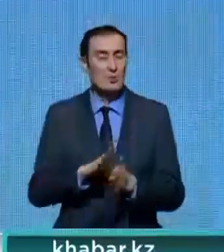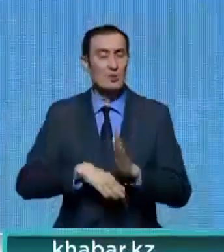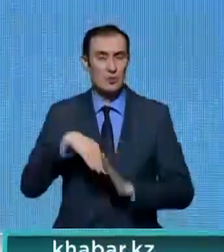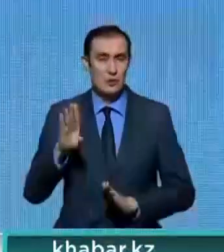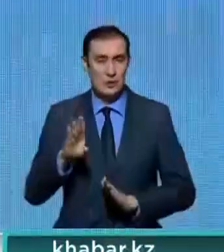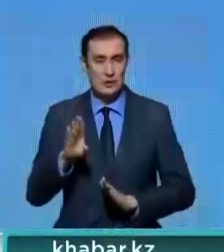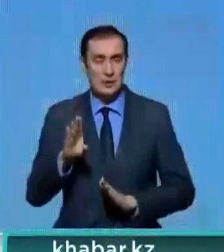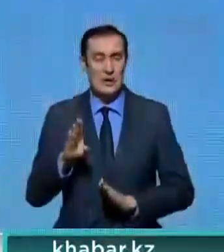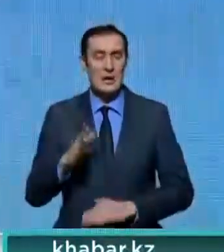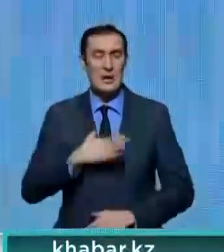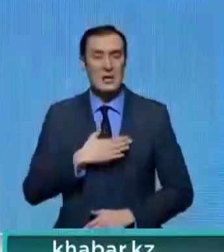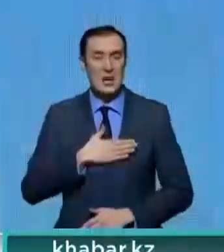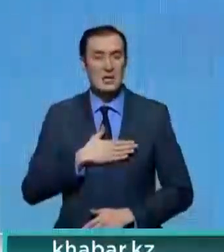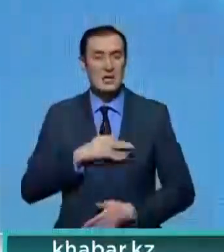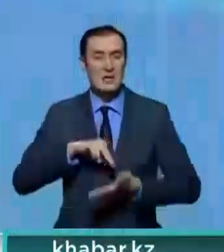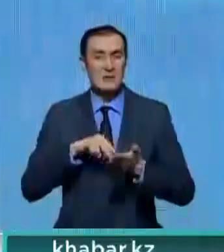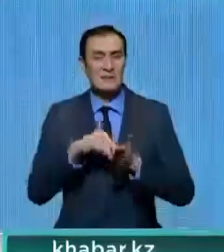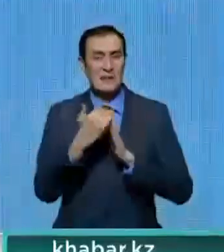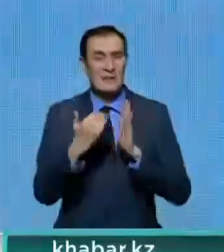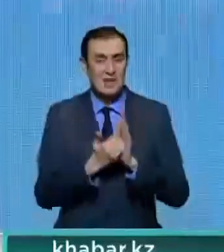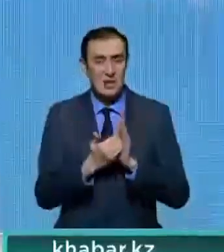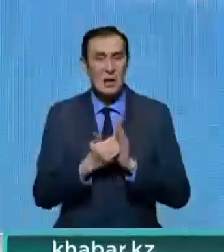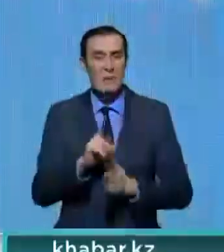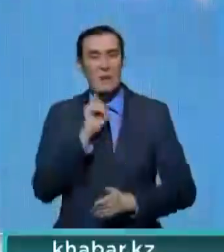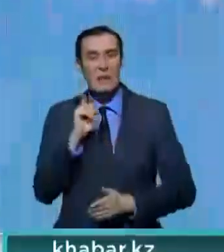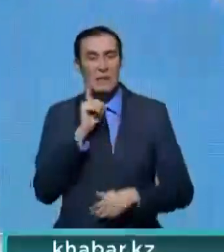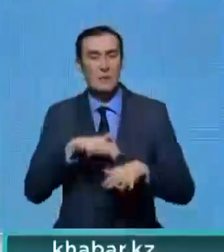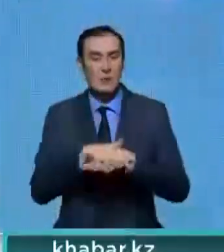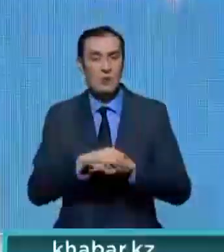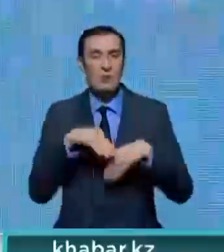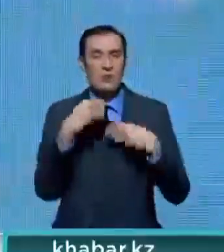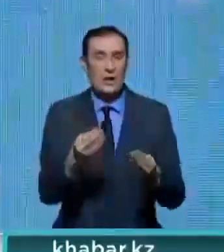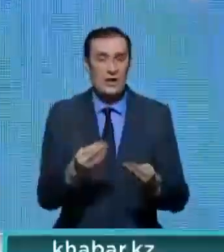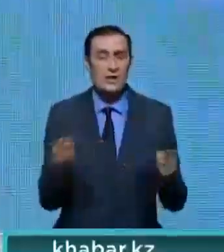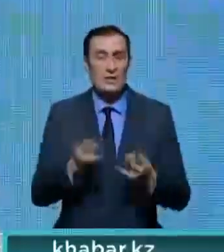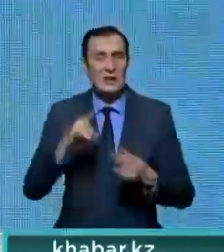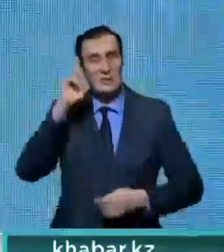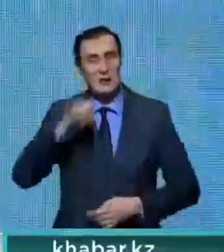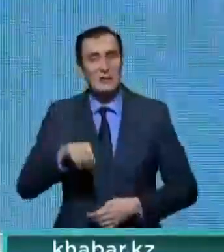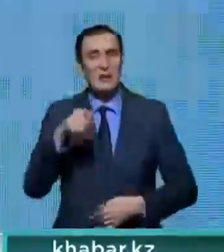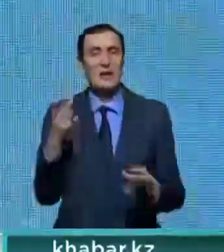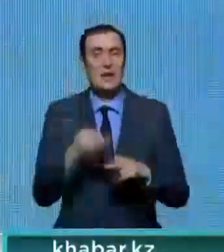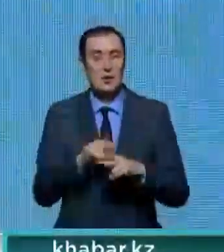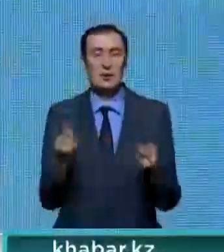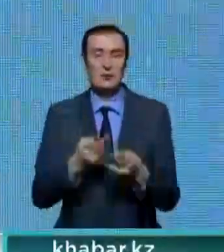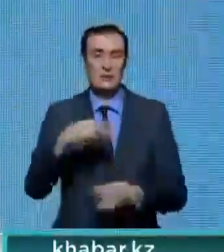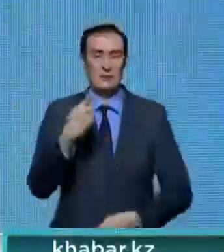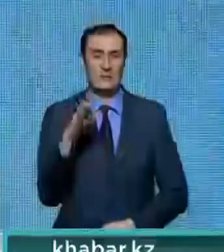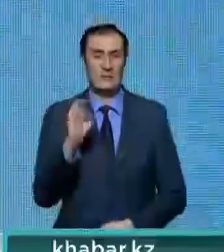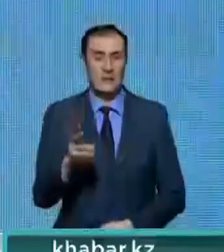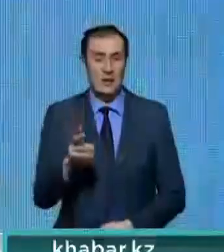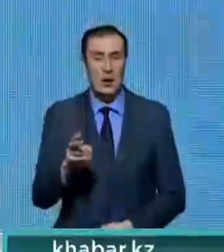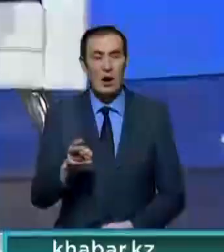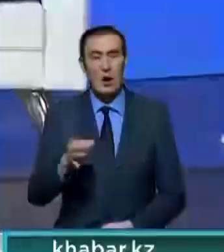улучшиться. Наша общая задача – вооружить молодое поколение необходимым набором навыков 21 века, новых